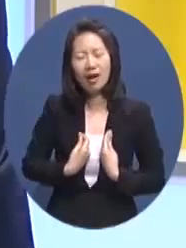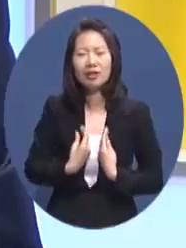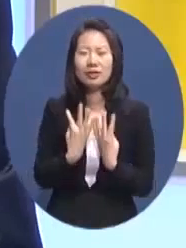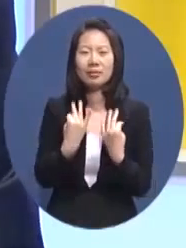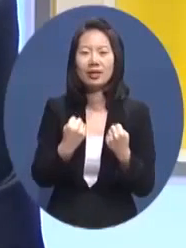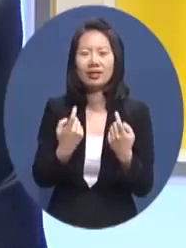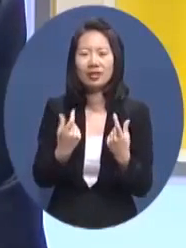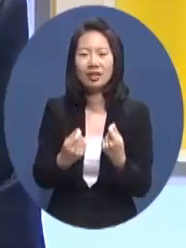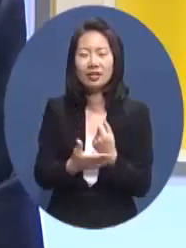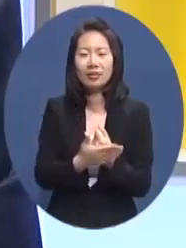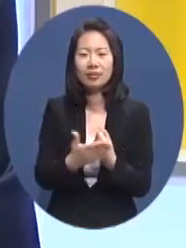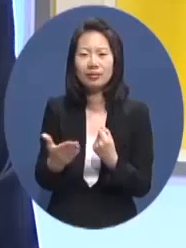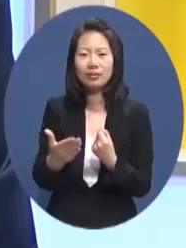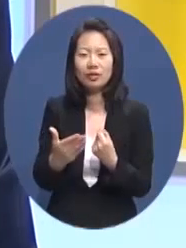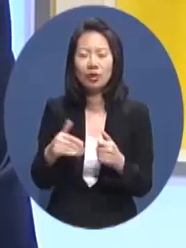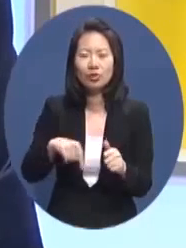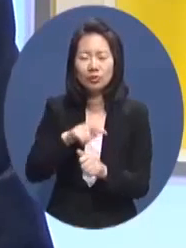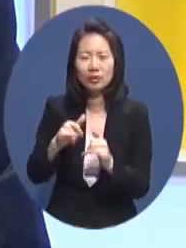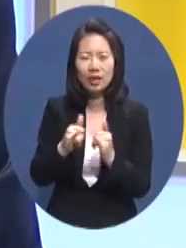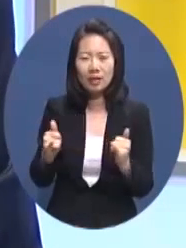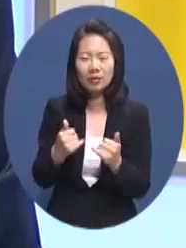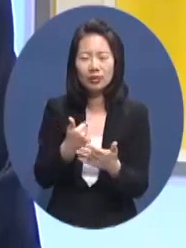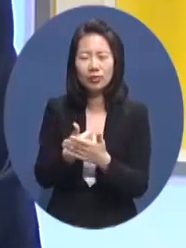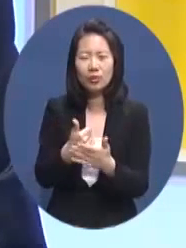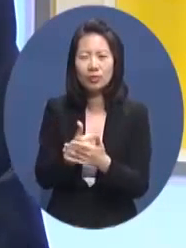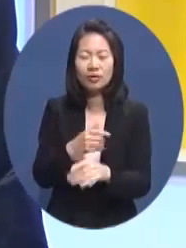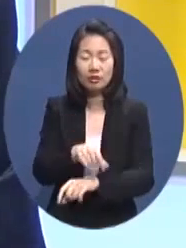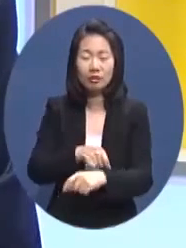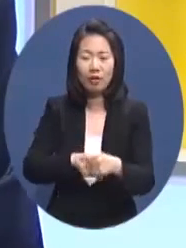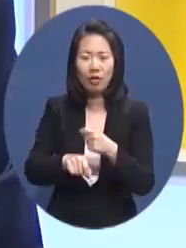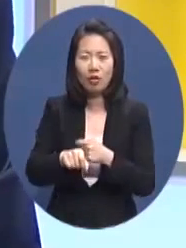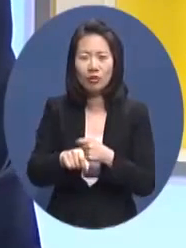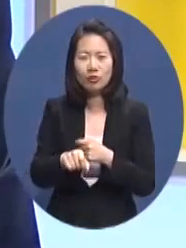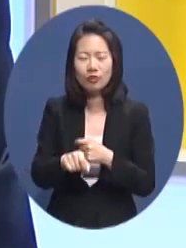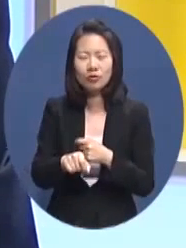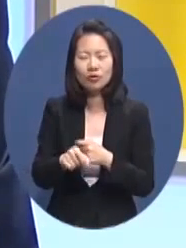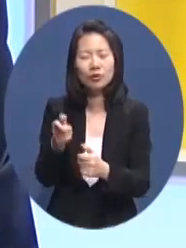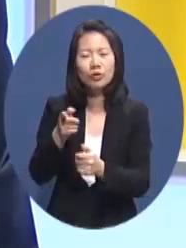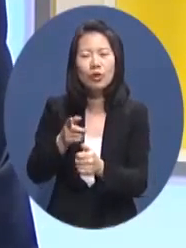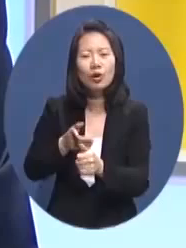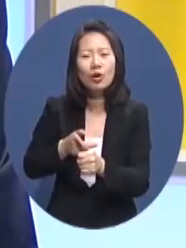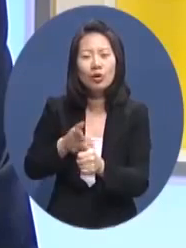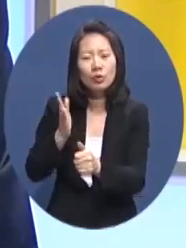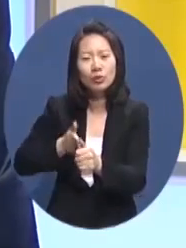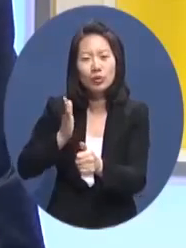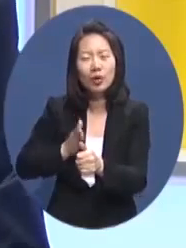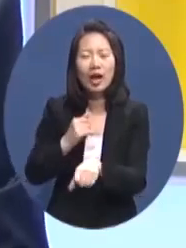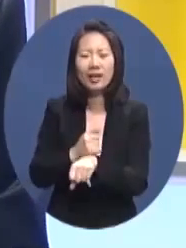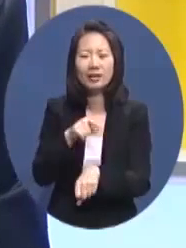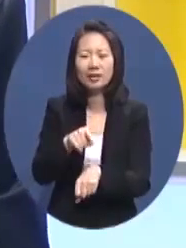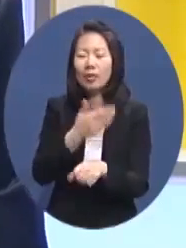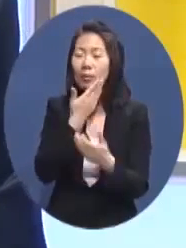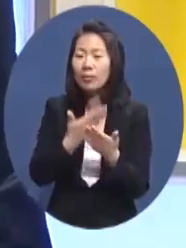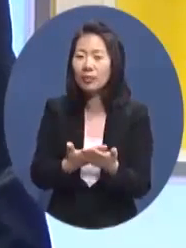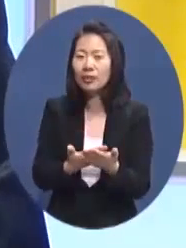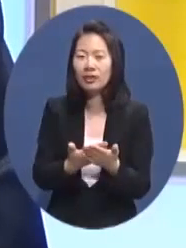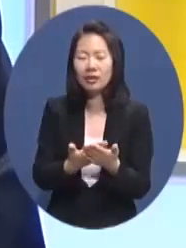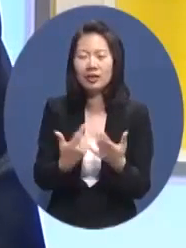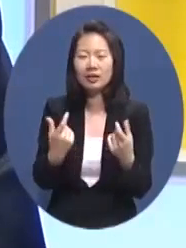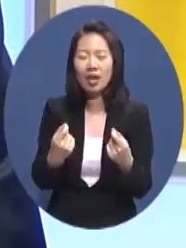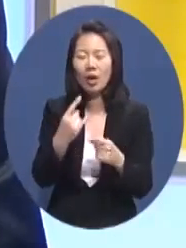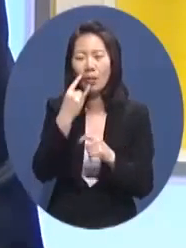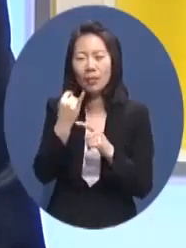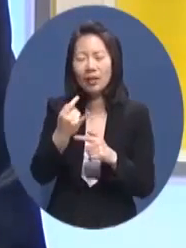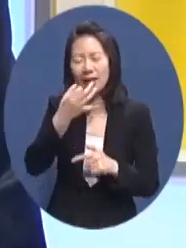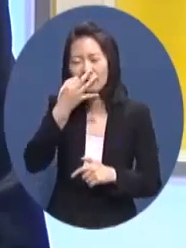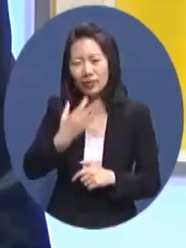같고요. 네. 그래서 우선은 주변 분들의 도움을 좀 적극적으로 이끌어내는 것이 필요할 것 같습니다. 그리고 이제 어머님께서